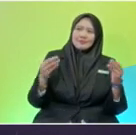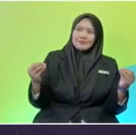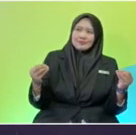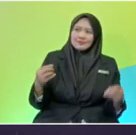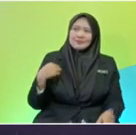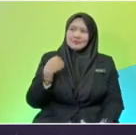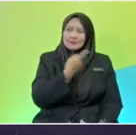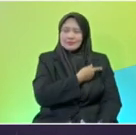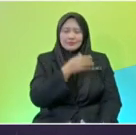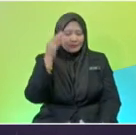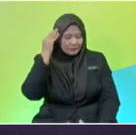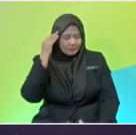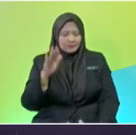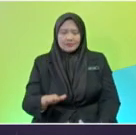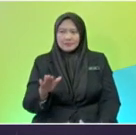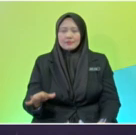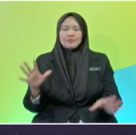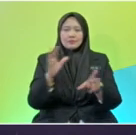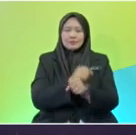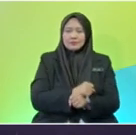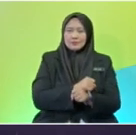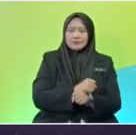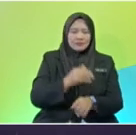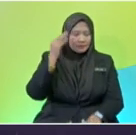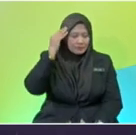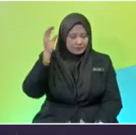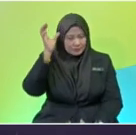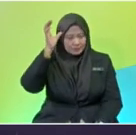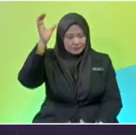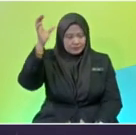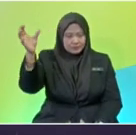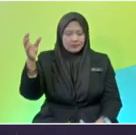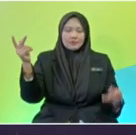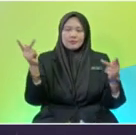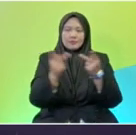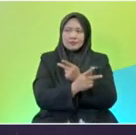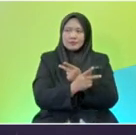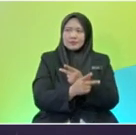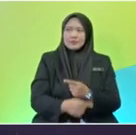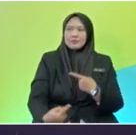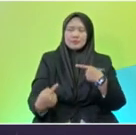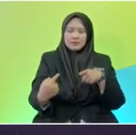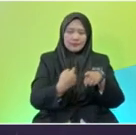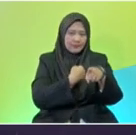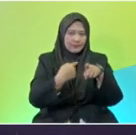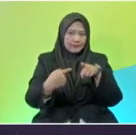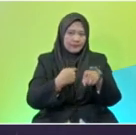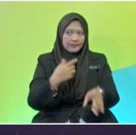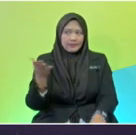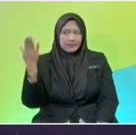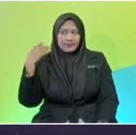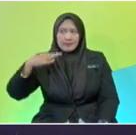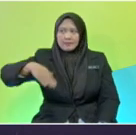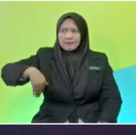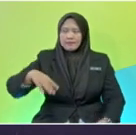semua adik-adik dapat mengaitkan konsep darat dalam kita buat tadi tuh sengsangan tadi itu sebab sebelum kita baca bagi kita